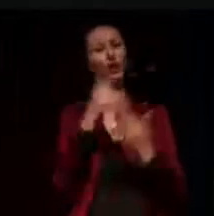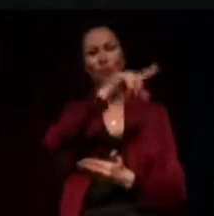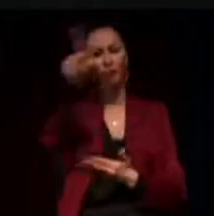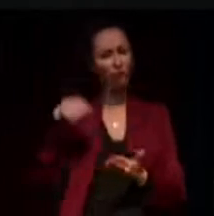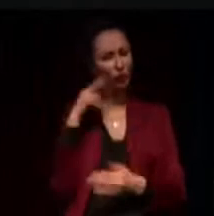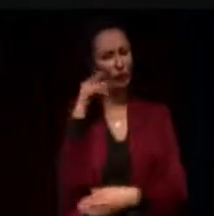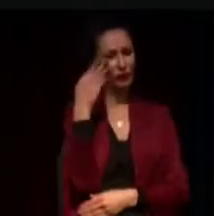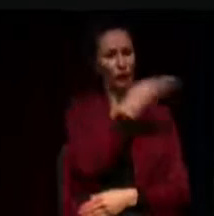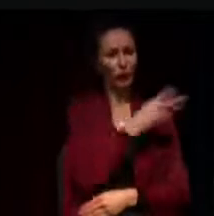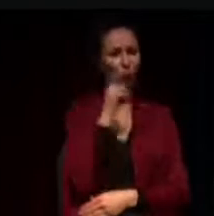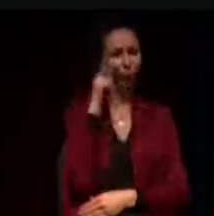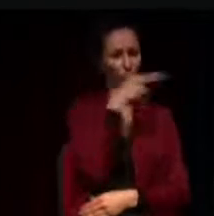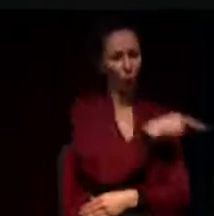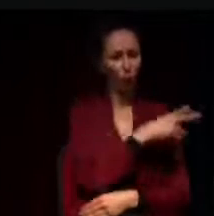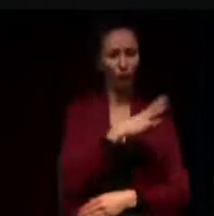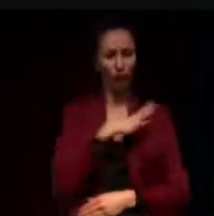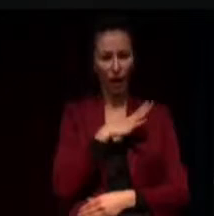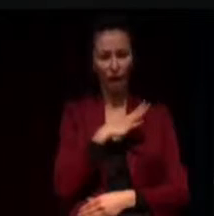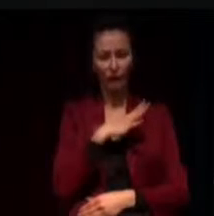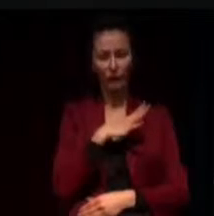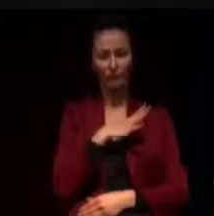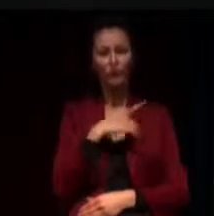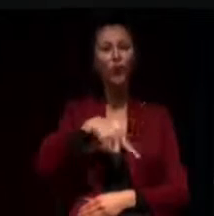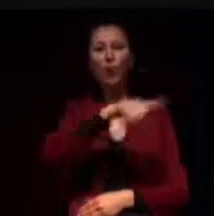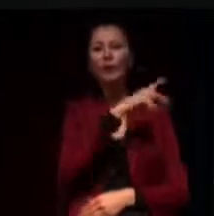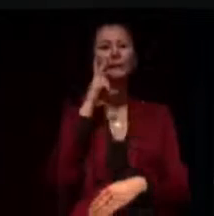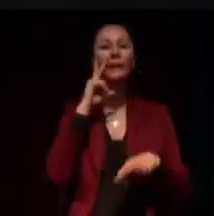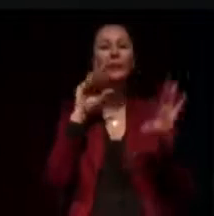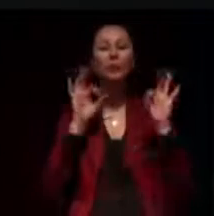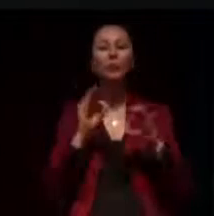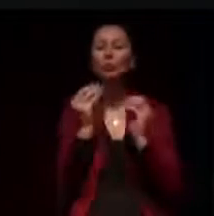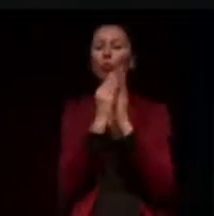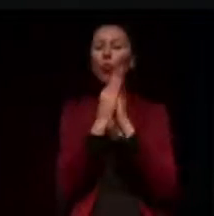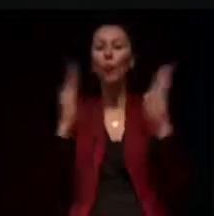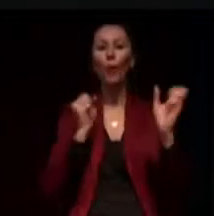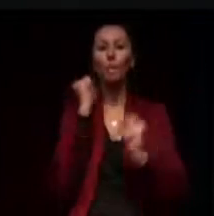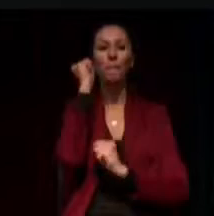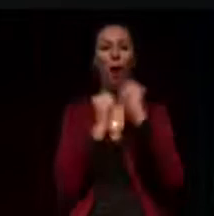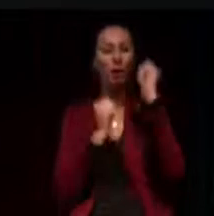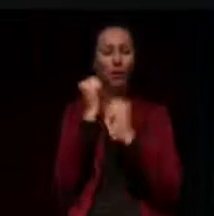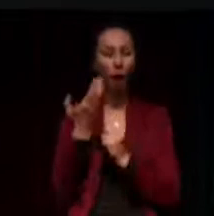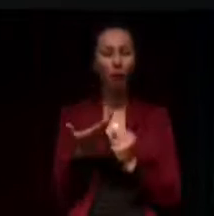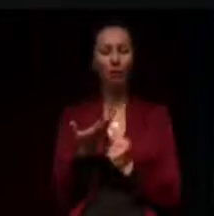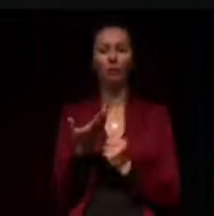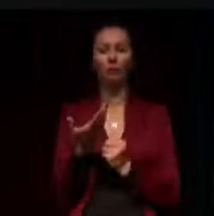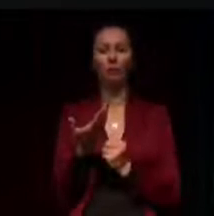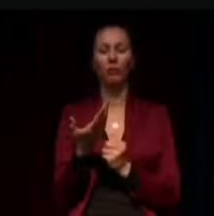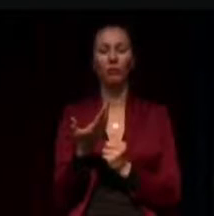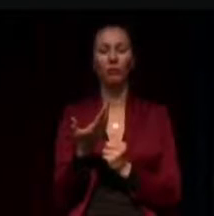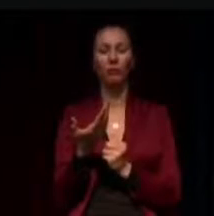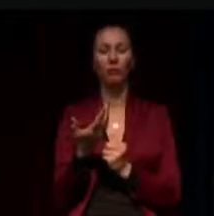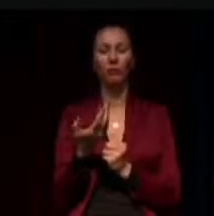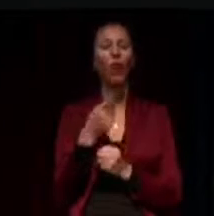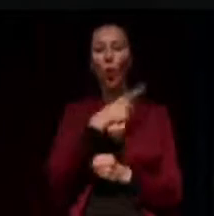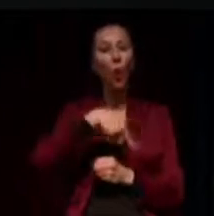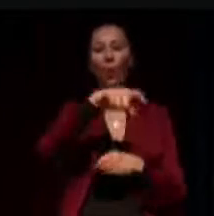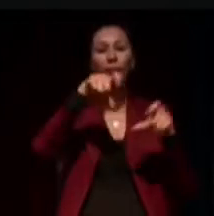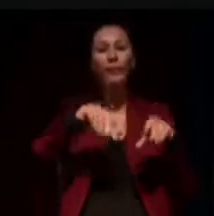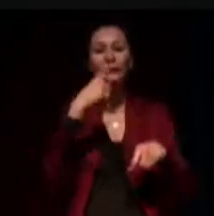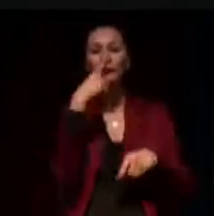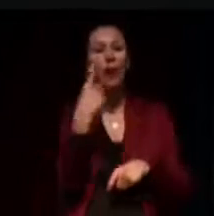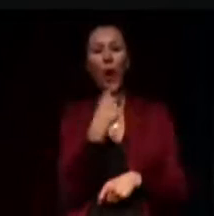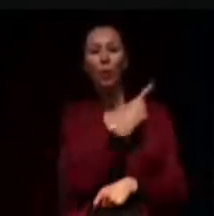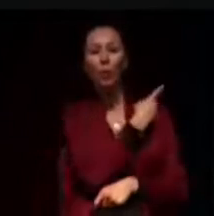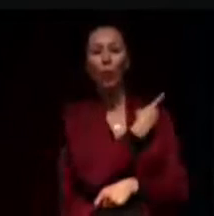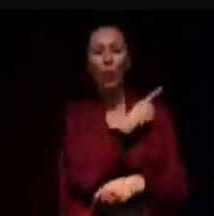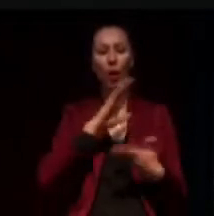görürüz. Etürleri görmenizi isterim. O sterilizasyon büyük cihazları, makineleri. Peki o tesis ne yapıyor